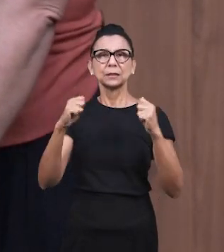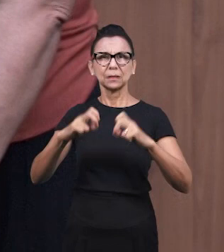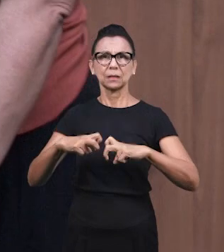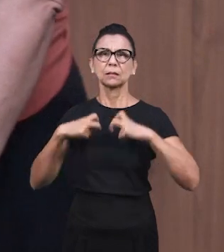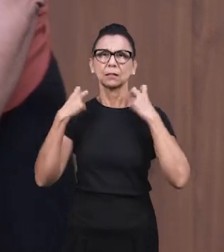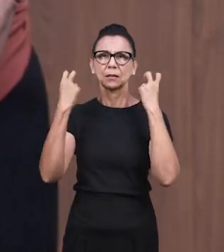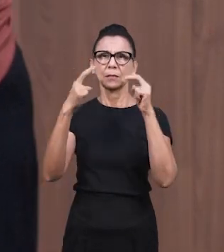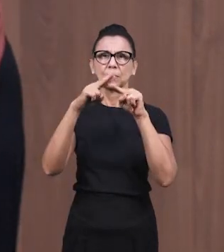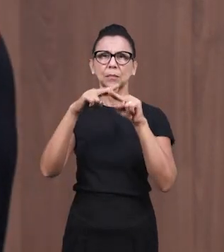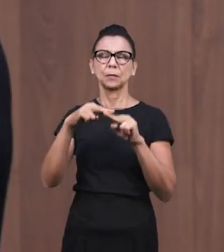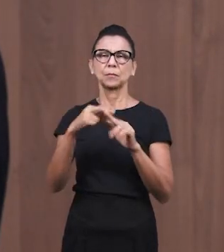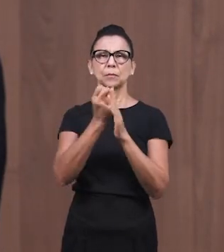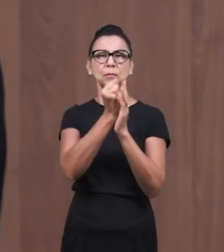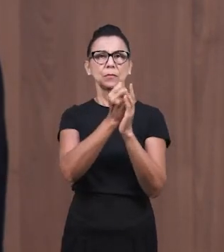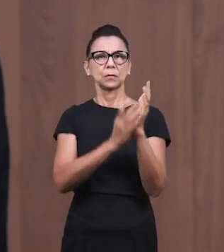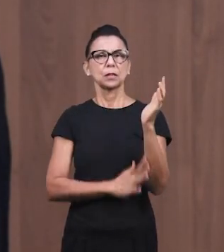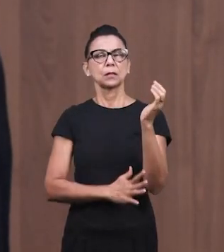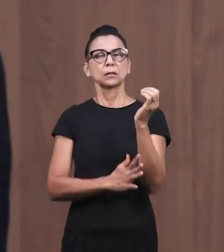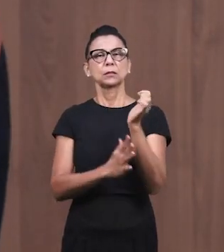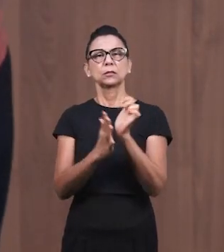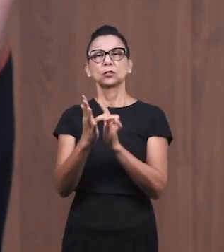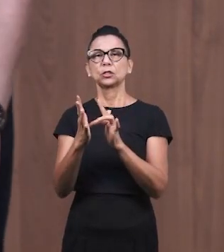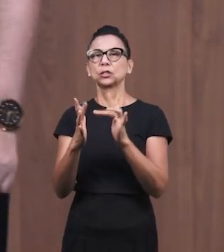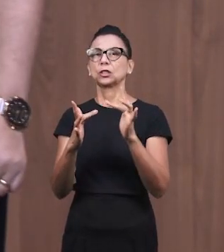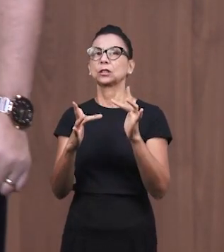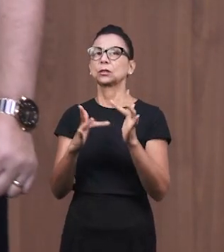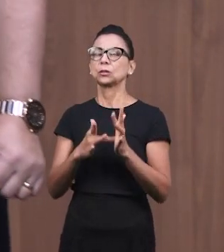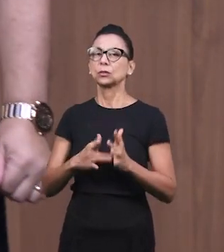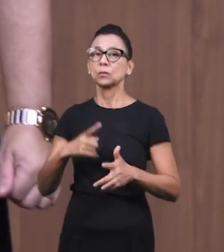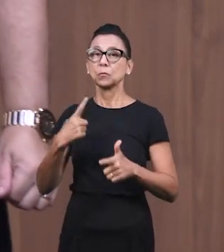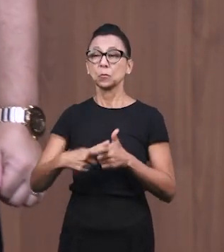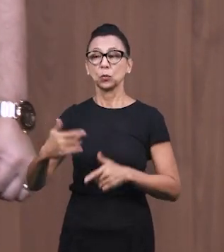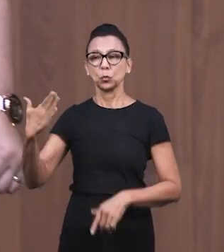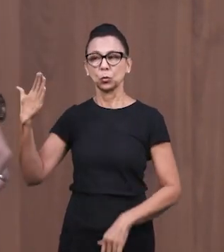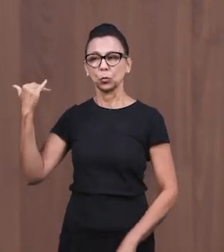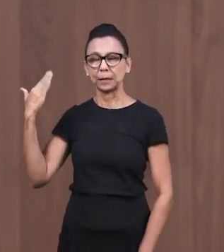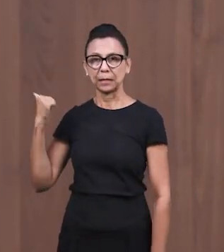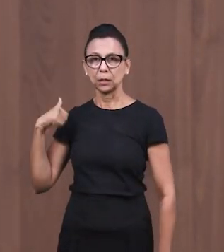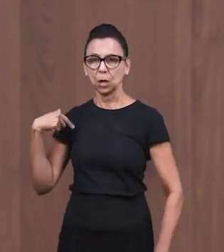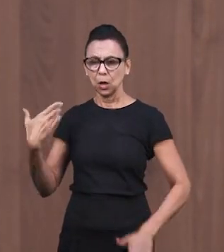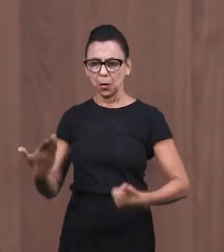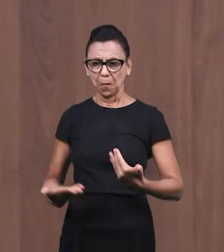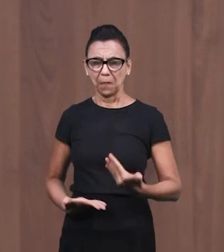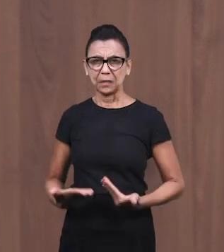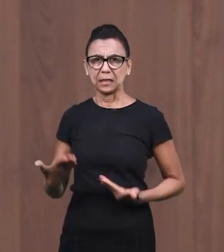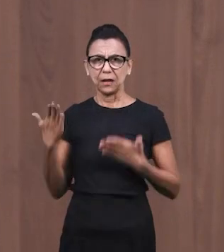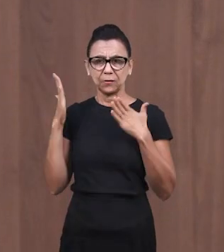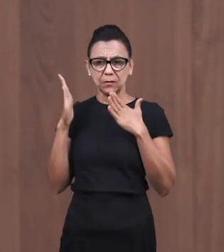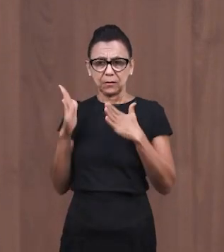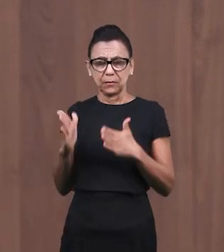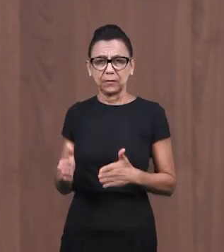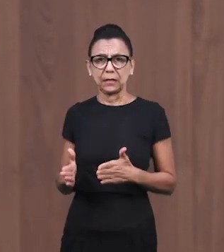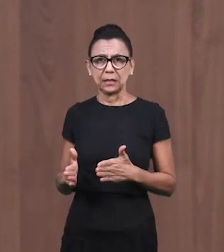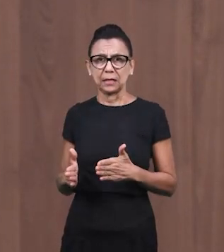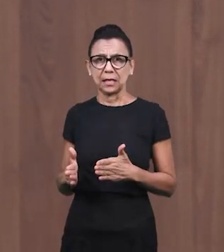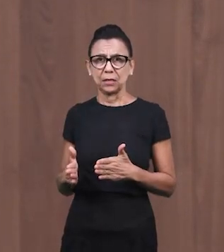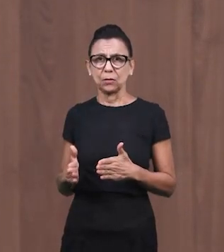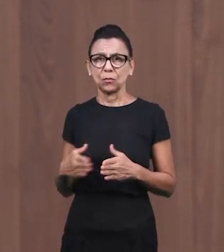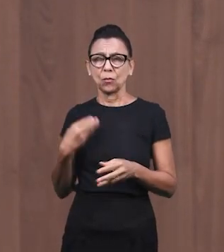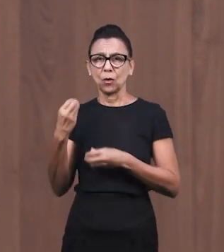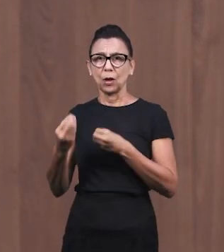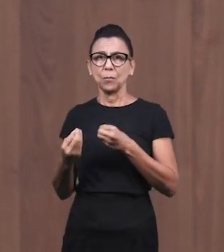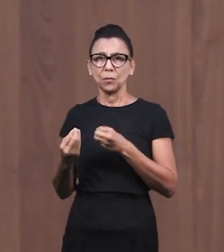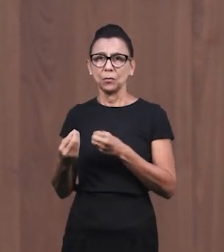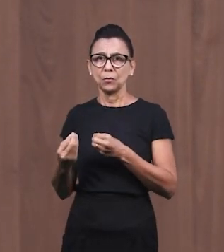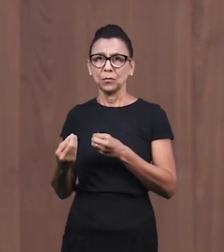vont clamer par le sang de Jésus. Et ils ont vaincu par le sang de l'agneau. C'est notre